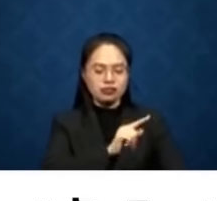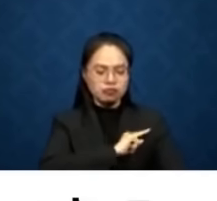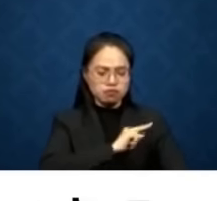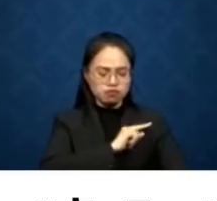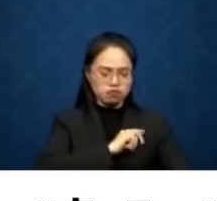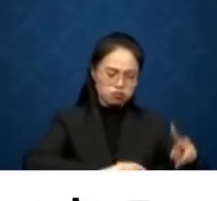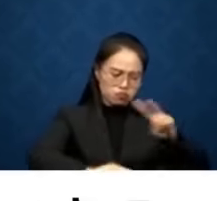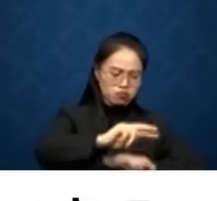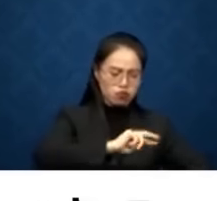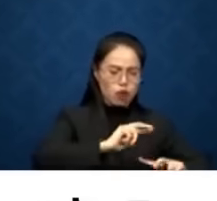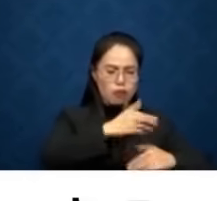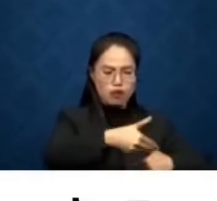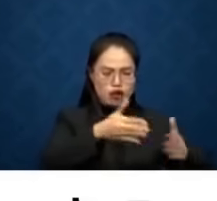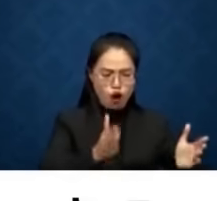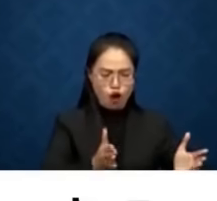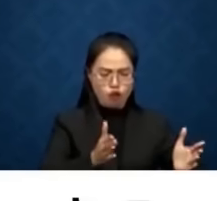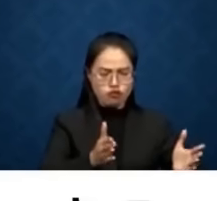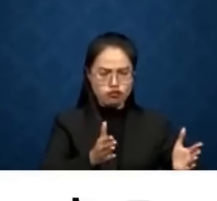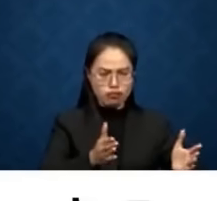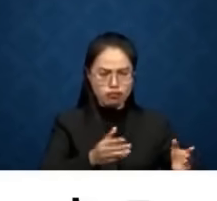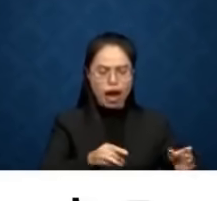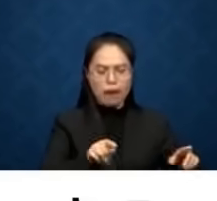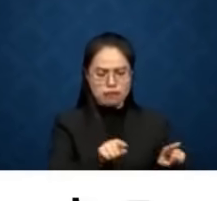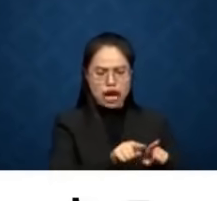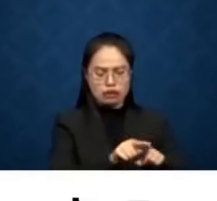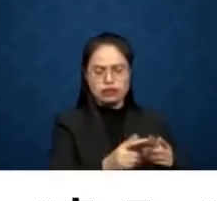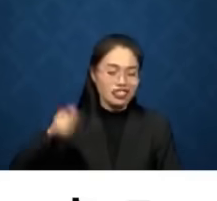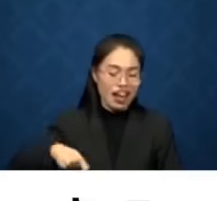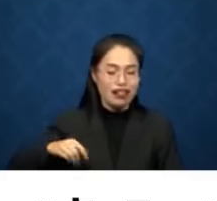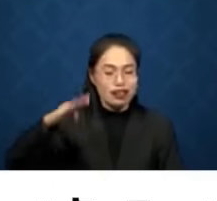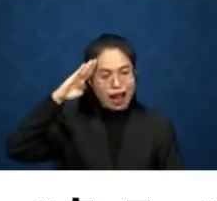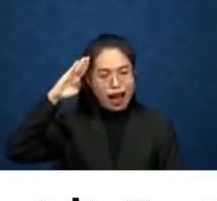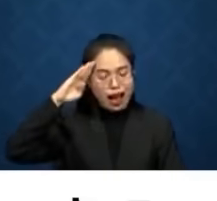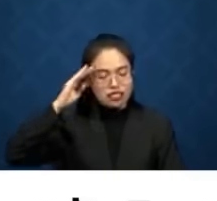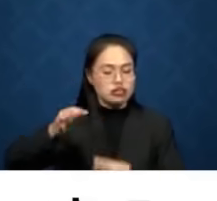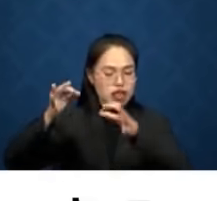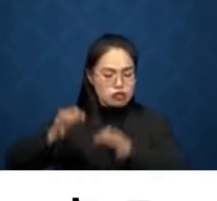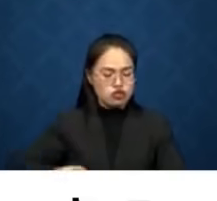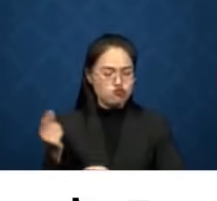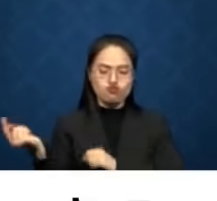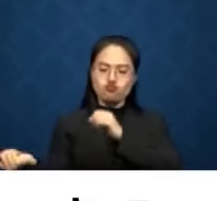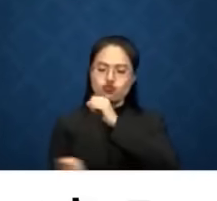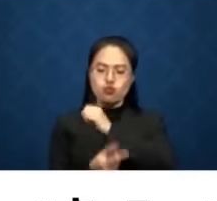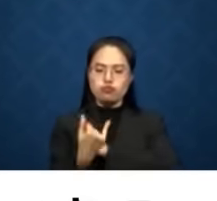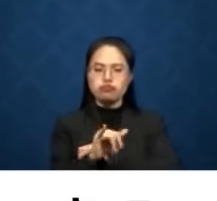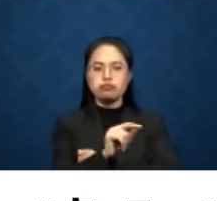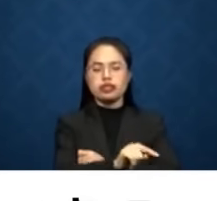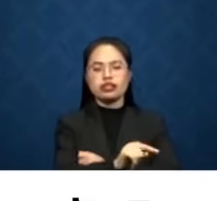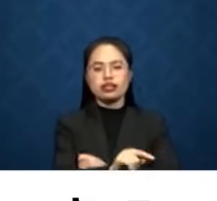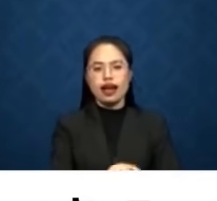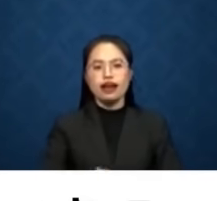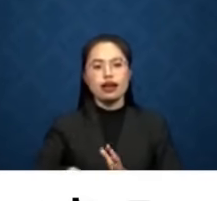สำนวนมันมีสำนวนเหตุการณ์คาบอมผมก็คิดว่าเหตุผลถ้า